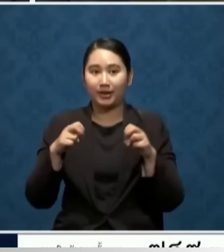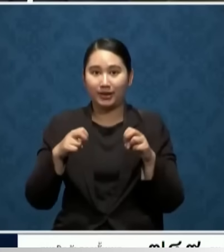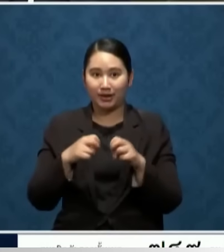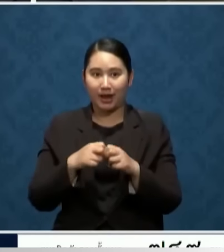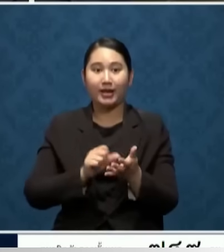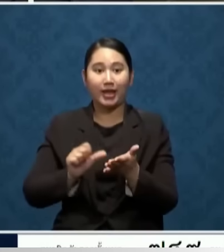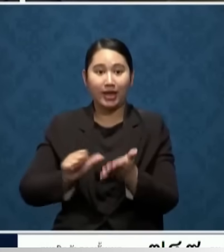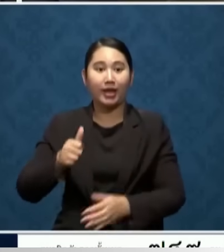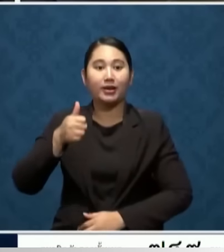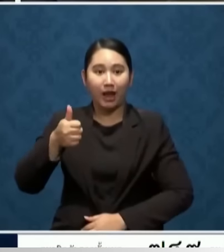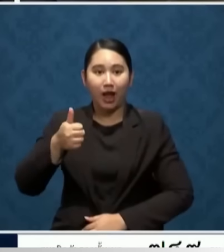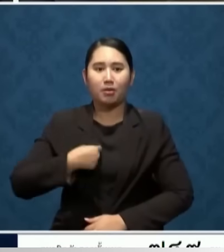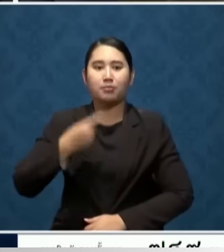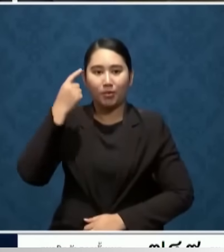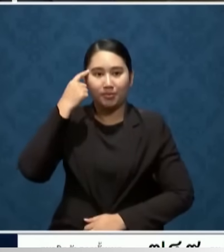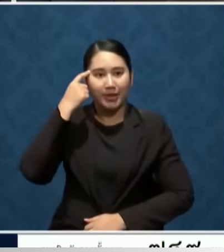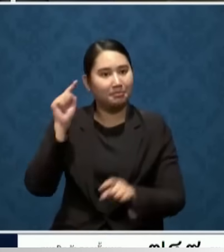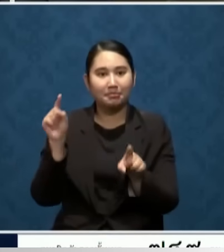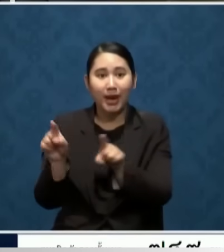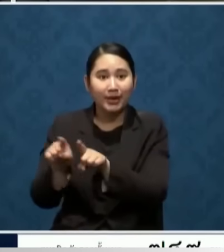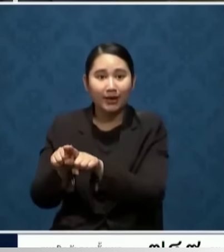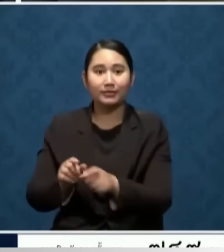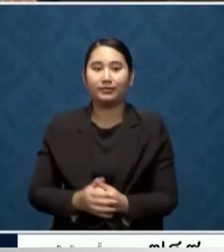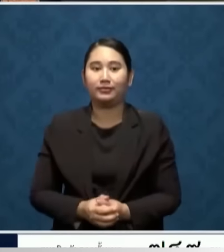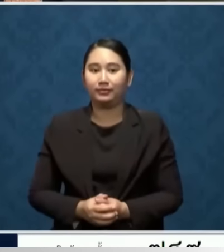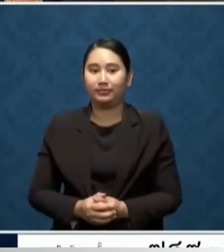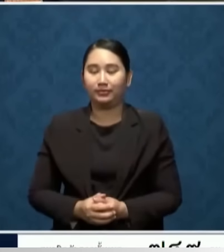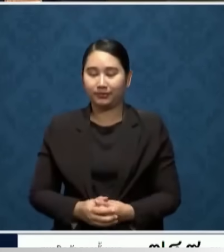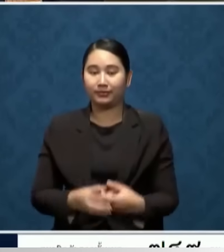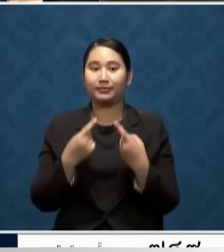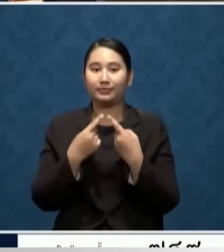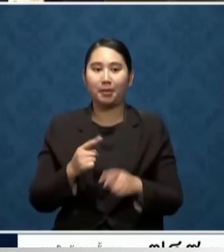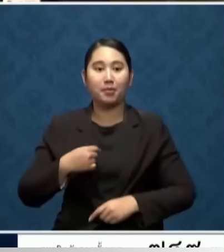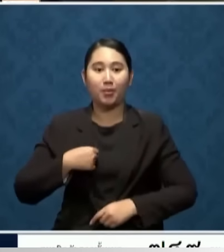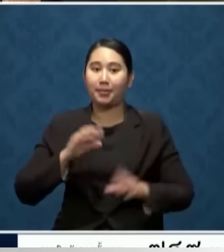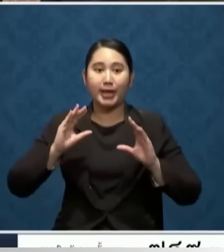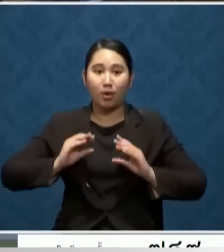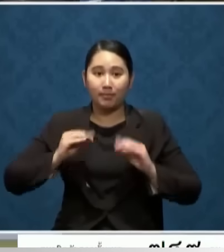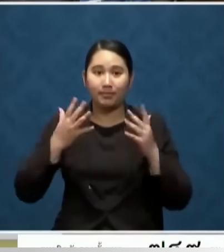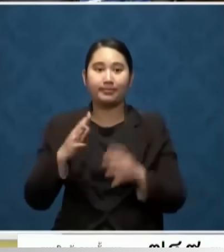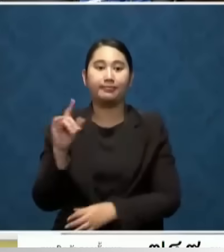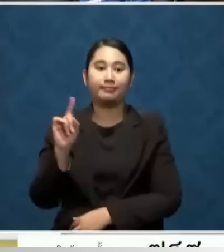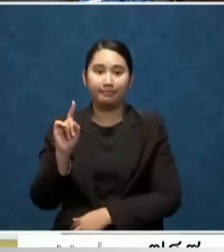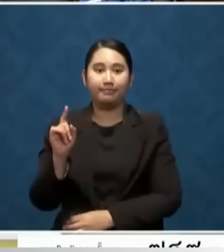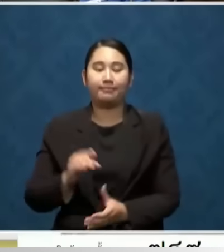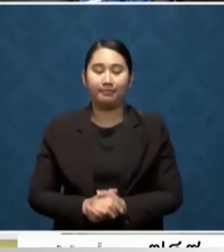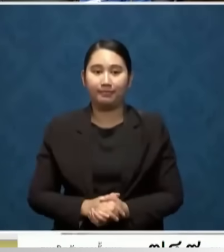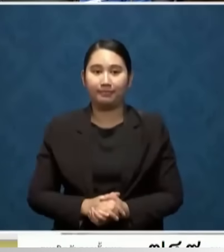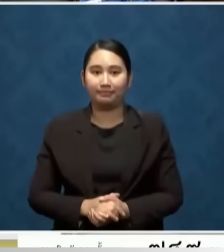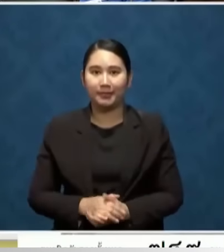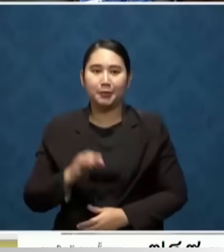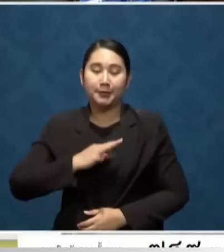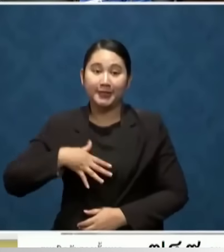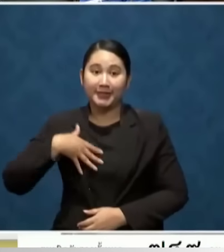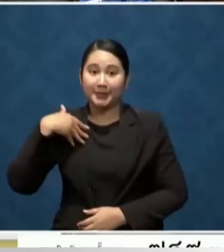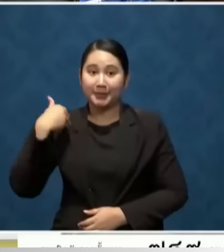ที่เกิดขึ้นอันนี้คือสิ่งที่ผมเห็นด้วยกับคุณชาดามากเป็นอย่างยิ่งนะครับแต่สิ่งที่ผมไม่เห็นด้วยและอาจจะเป็นข้อที่ยังคลางแคลง